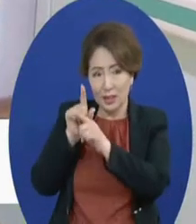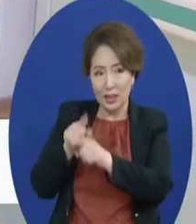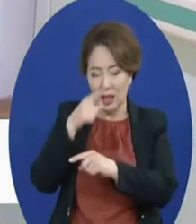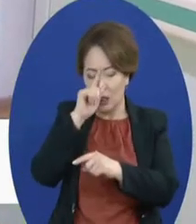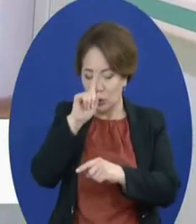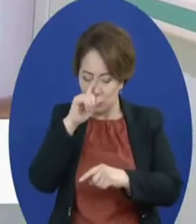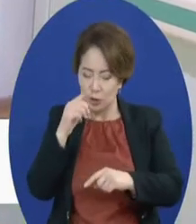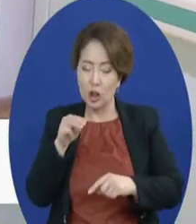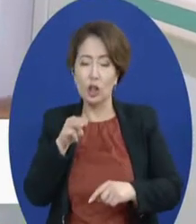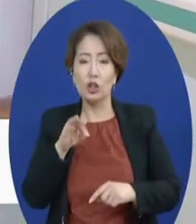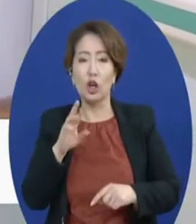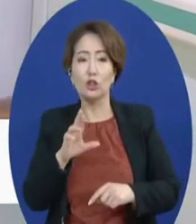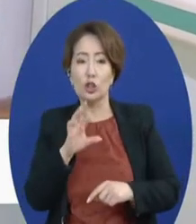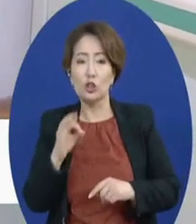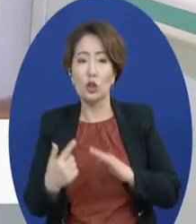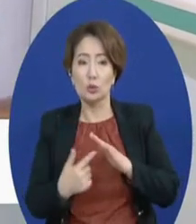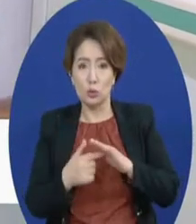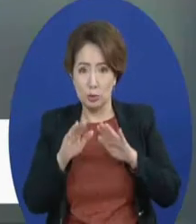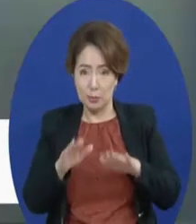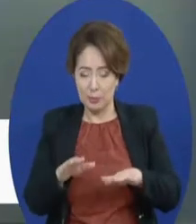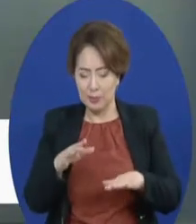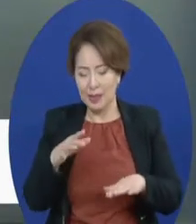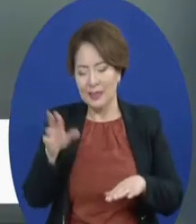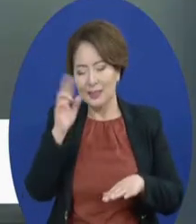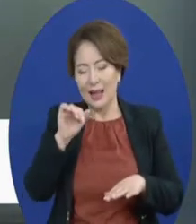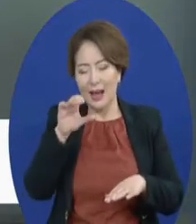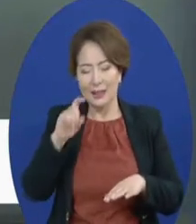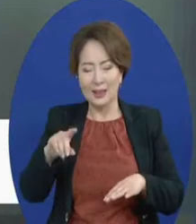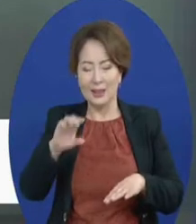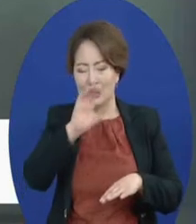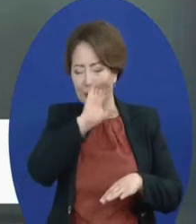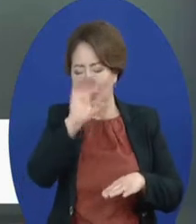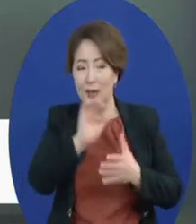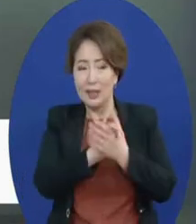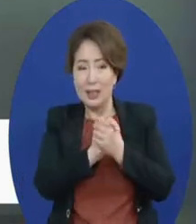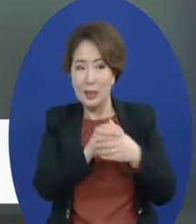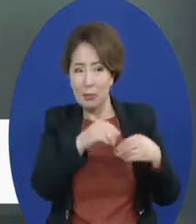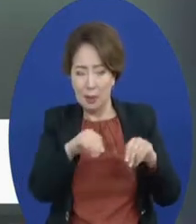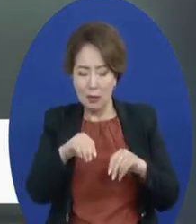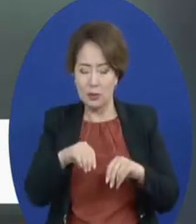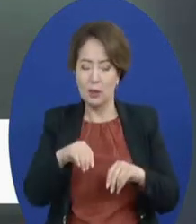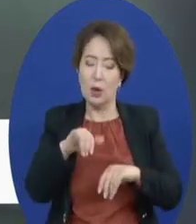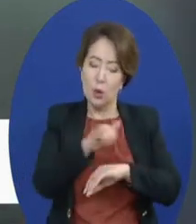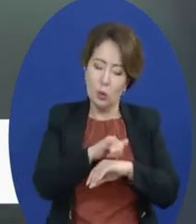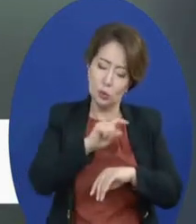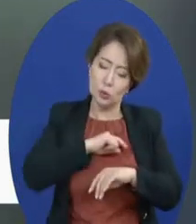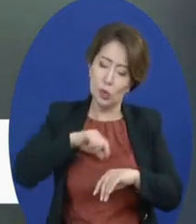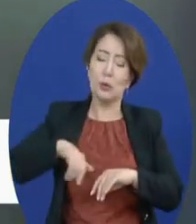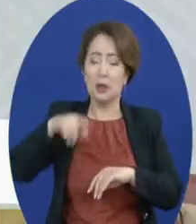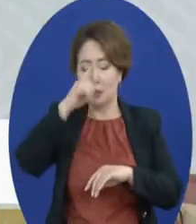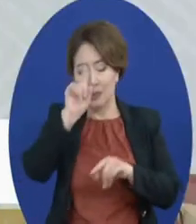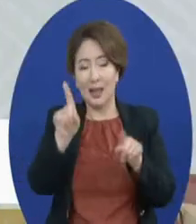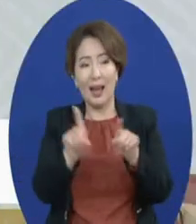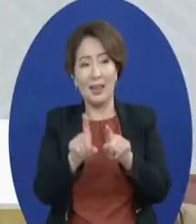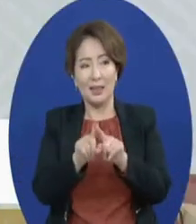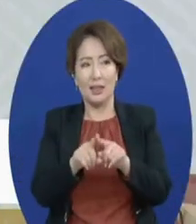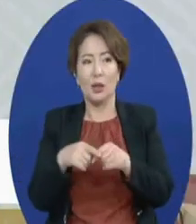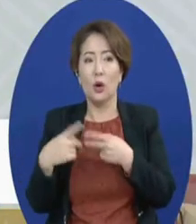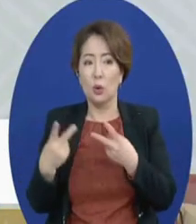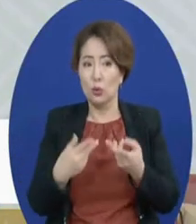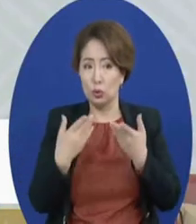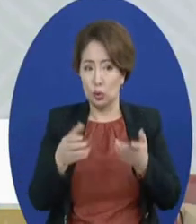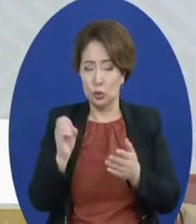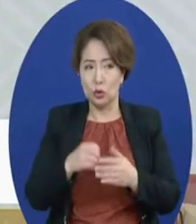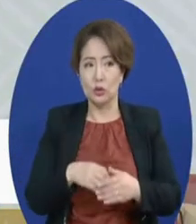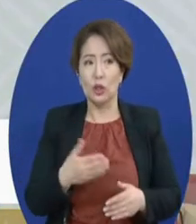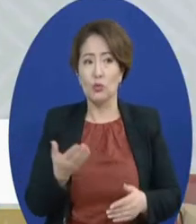тогтолцооны суурьтаа олж байна. Даатгалын сантай гэрээ байгуулсан улс хувийн бүх эмнэлэг ижил тариф даатгалаар үйлчлэх боломж бүрдлээ. Хойлбол сая